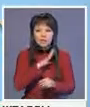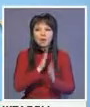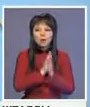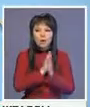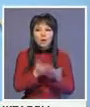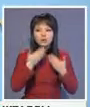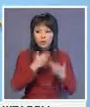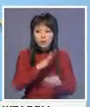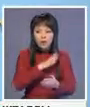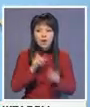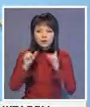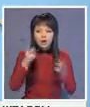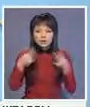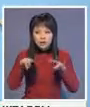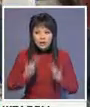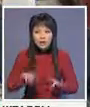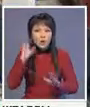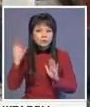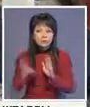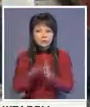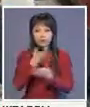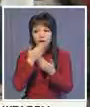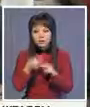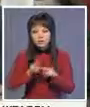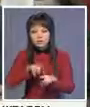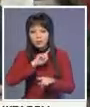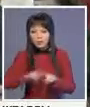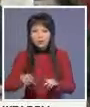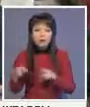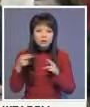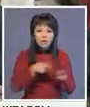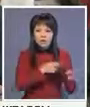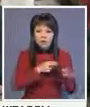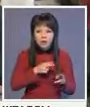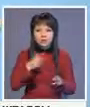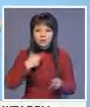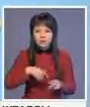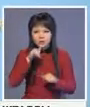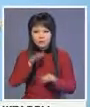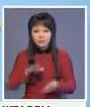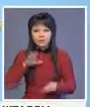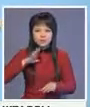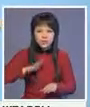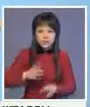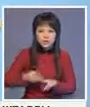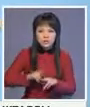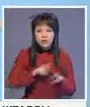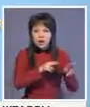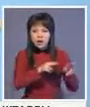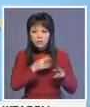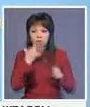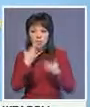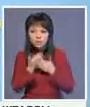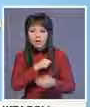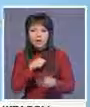жасайды. Бірақ жастар оның ескертпесіне құлақ аспай, жұдырып ала жөнелген. Намыстанған жігіт үйінен аңшы мылтығын алып шығады.